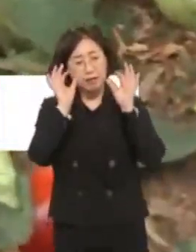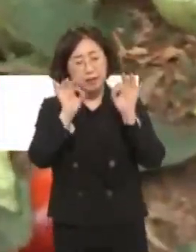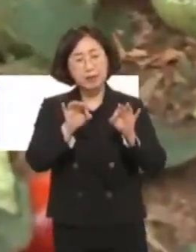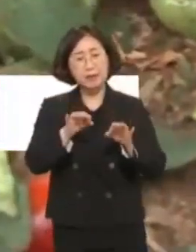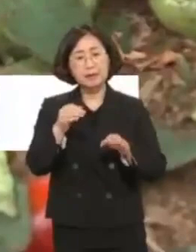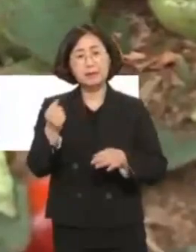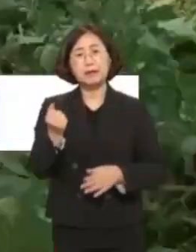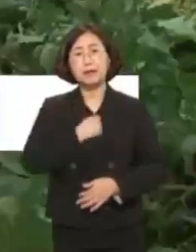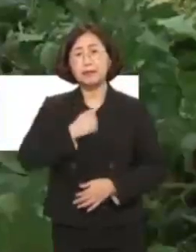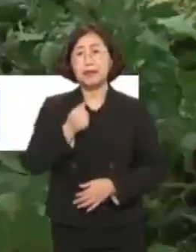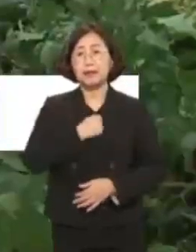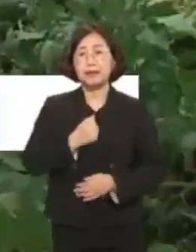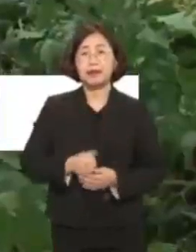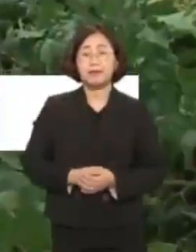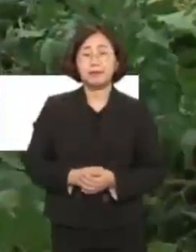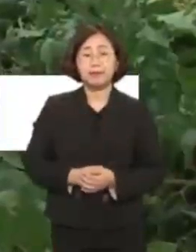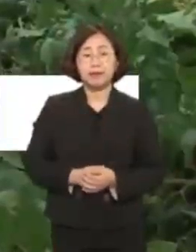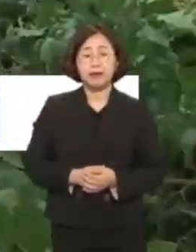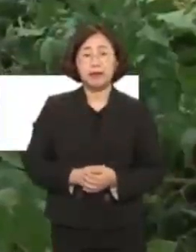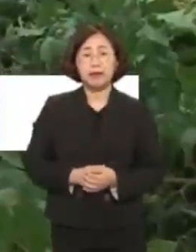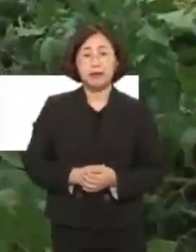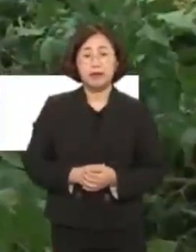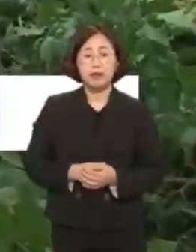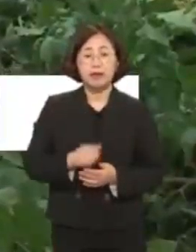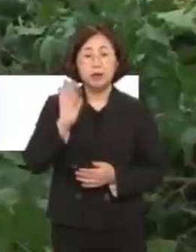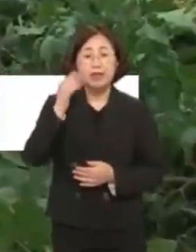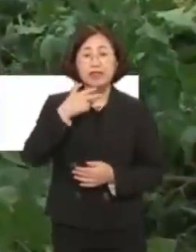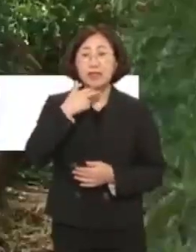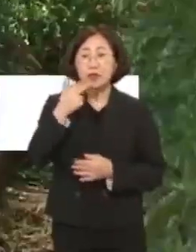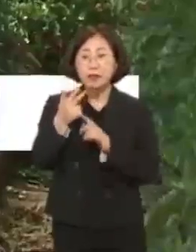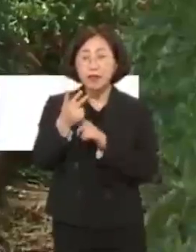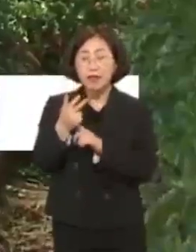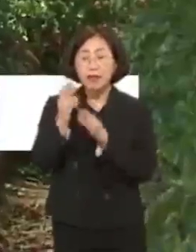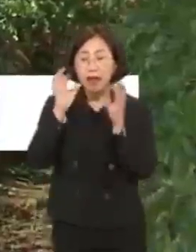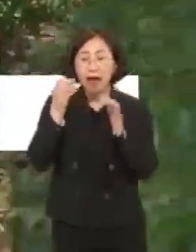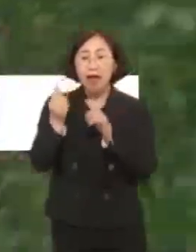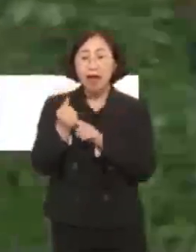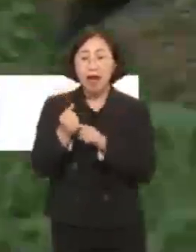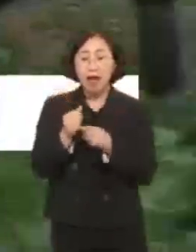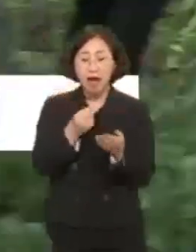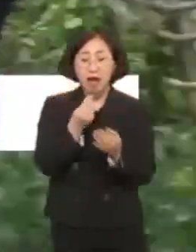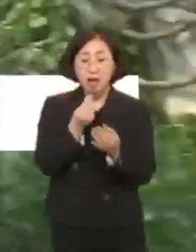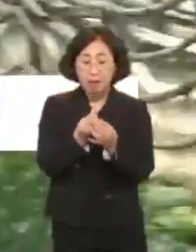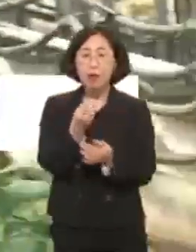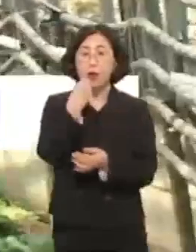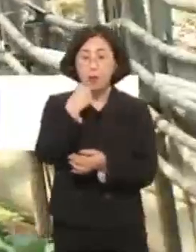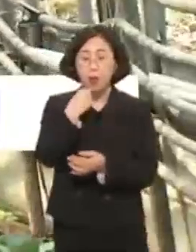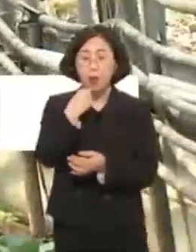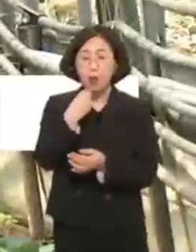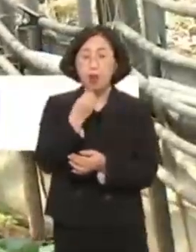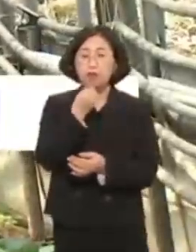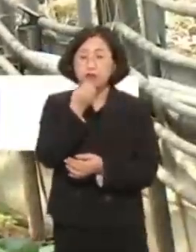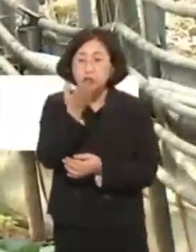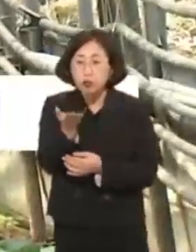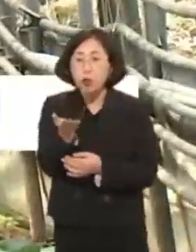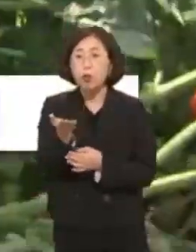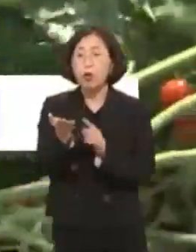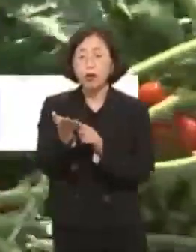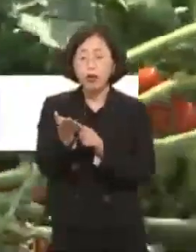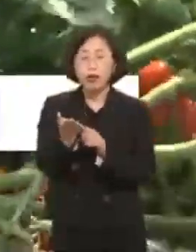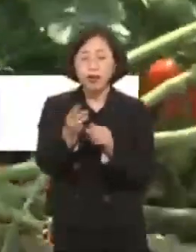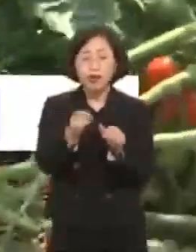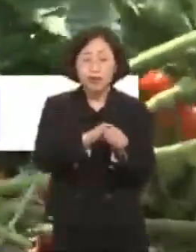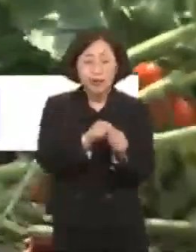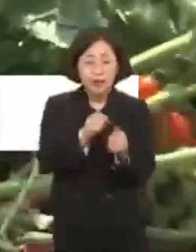타들어갑니다. 최근 7살짜리 아이가 방울토마토를 먹고 구토하는 등 잇따라 발생한 구토 증상이 특정